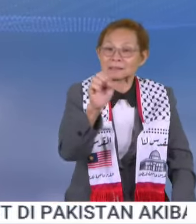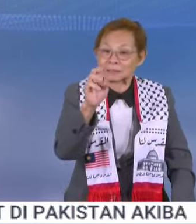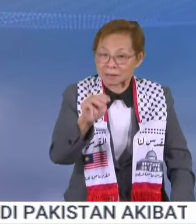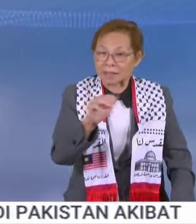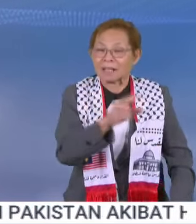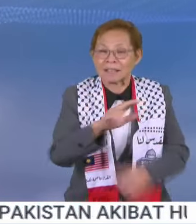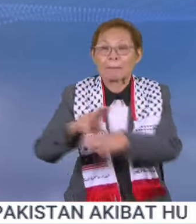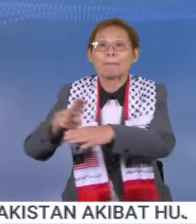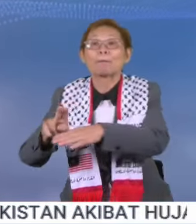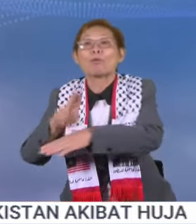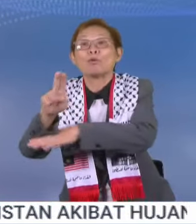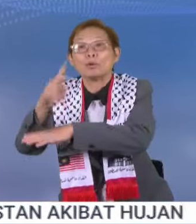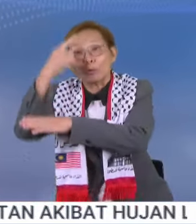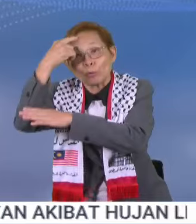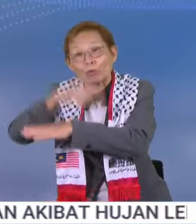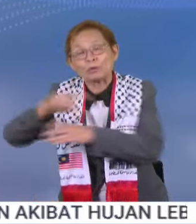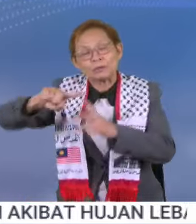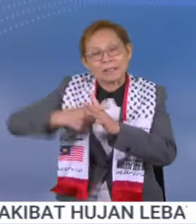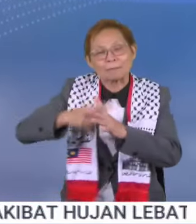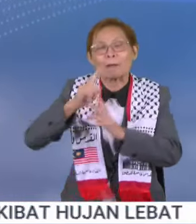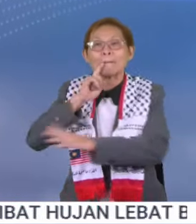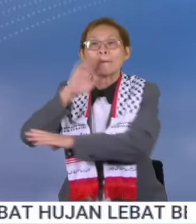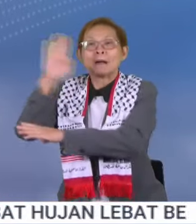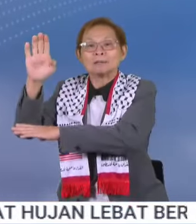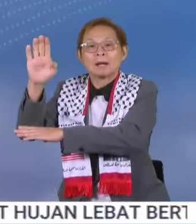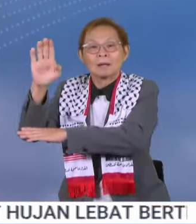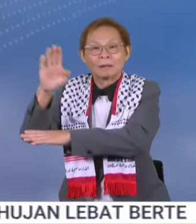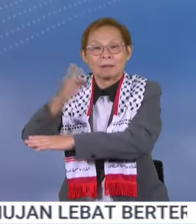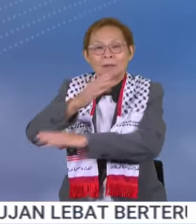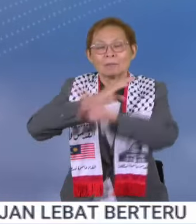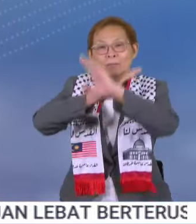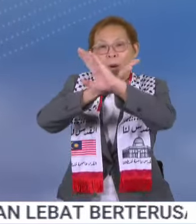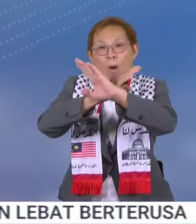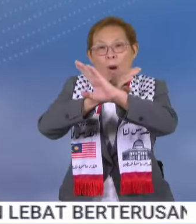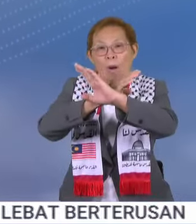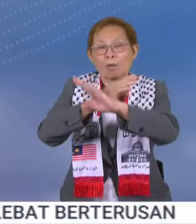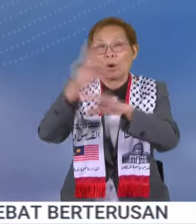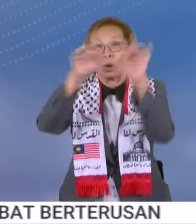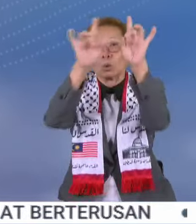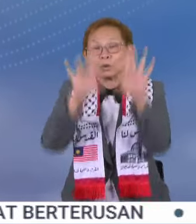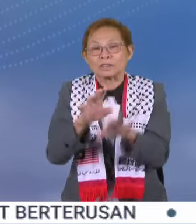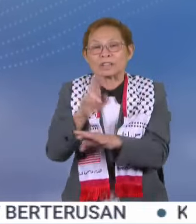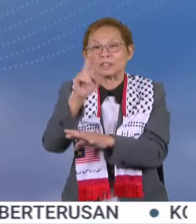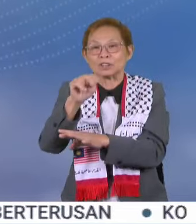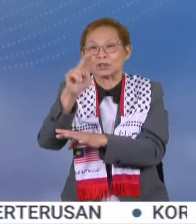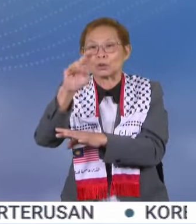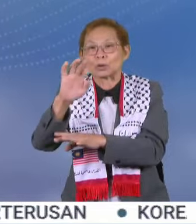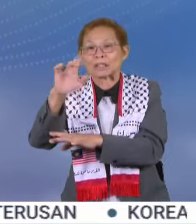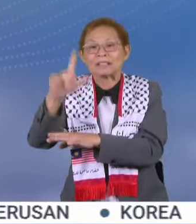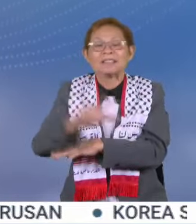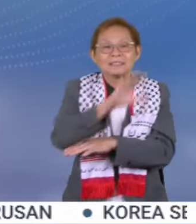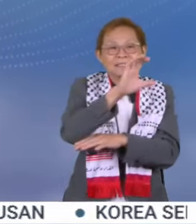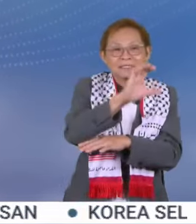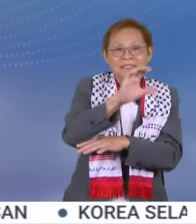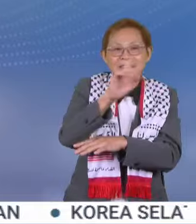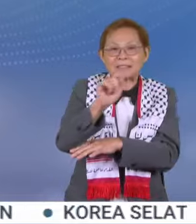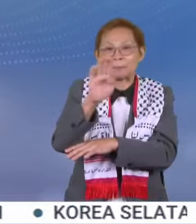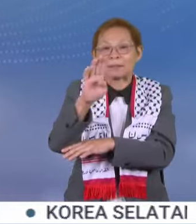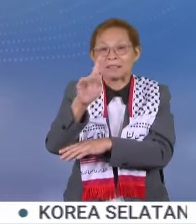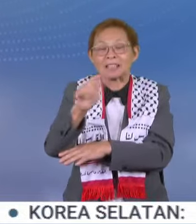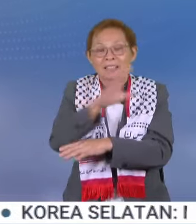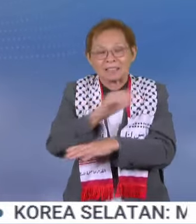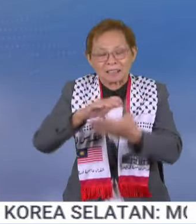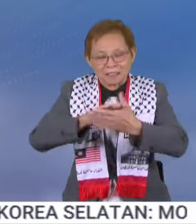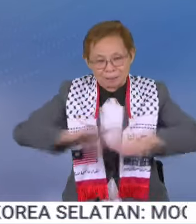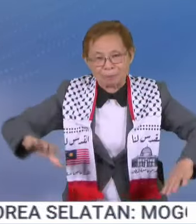dan aplikasi untuk pelaksanaan Perjanjian Pengharaman Ujian Nuklear Komprehensif CTBT serta keselamatan